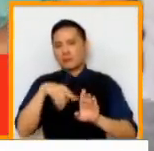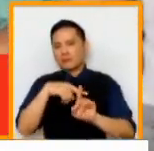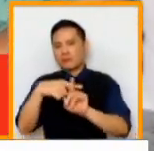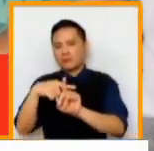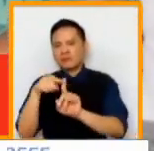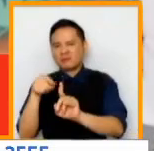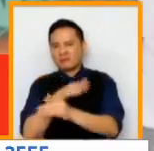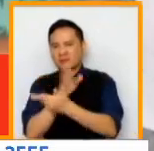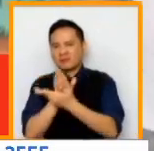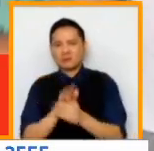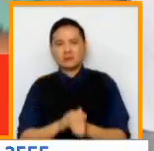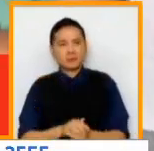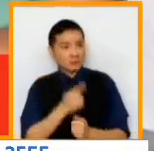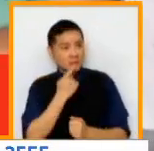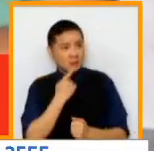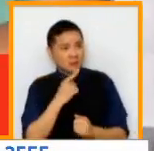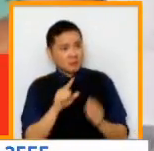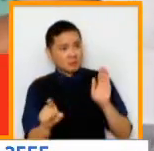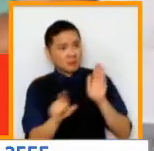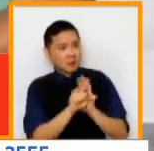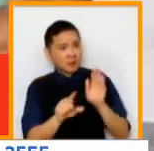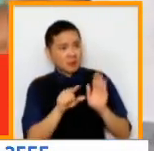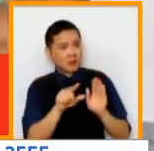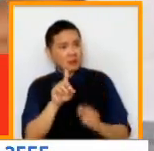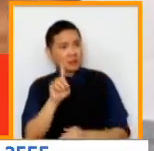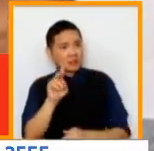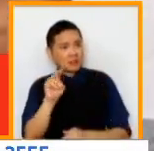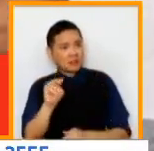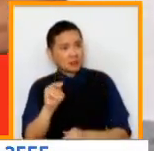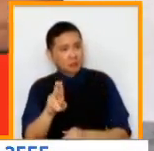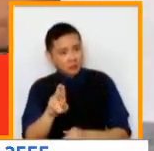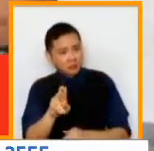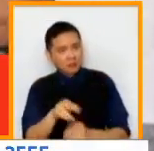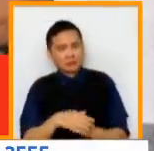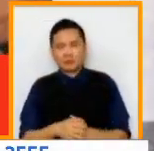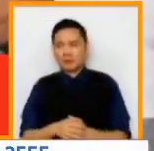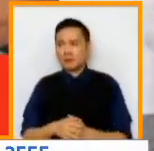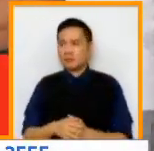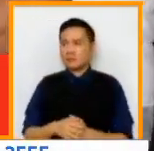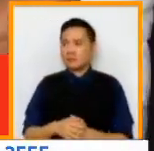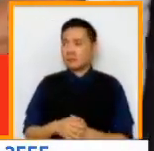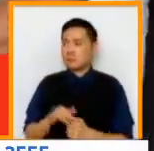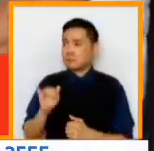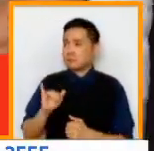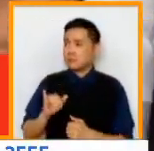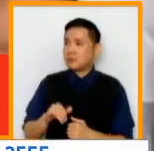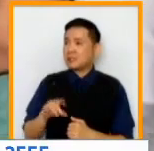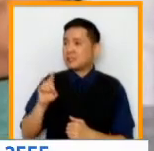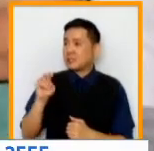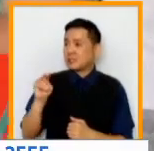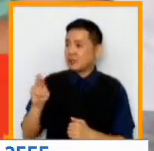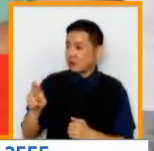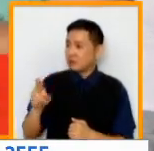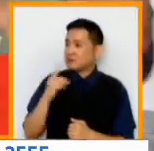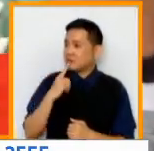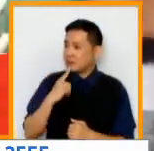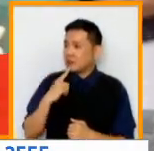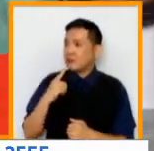simula ngayon pumasok dito. Sabi ng DNR, but according to the government, pwede na mga